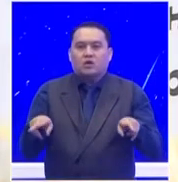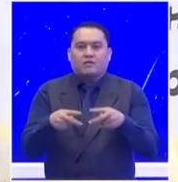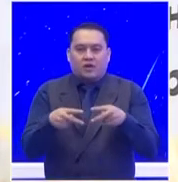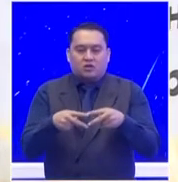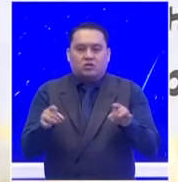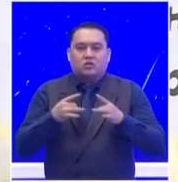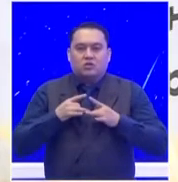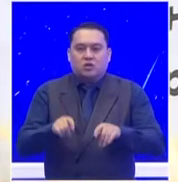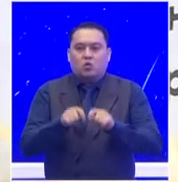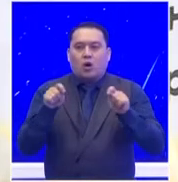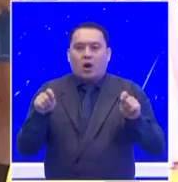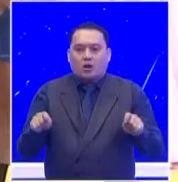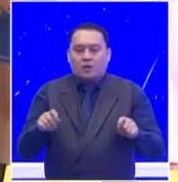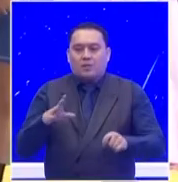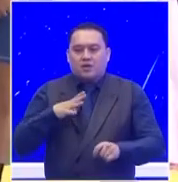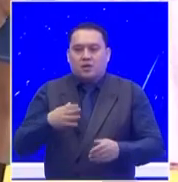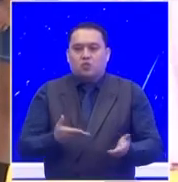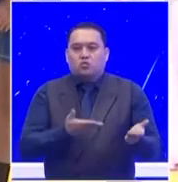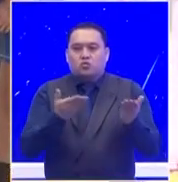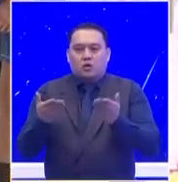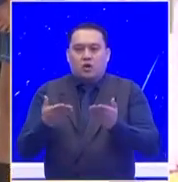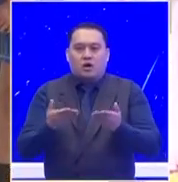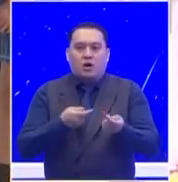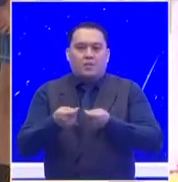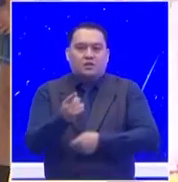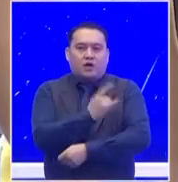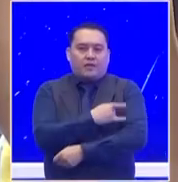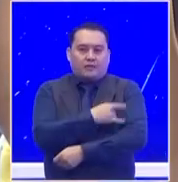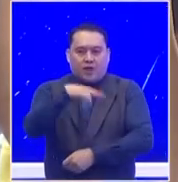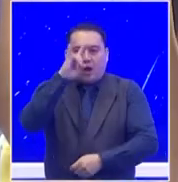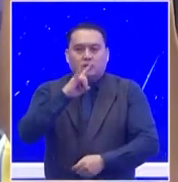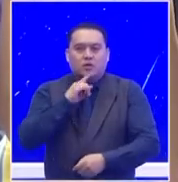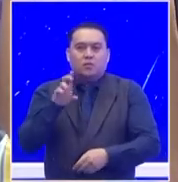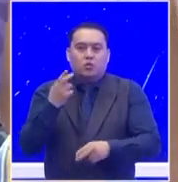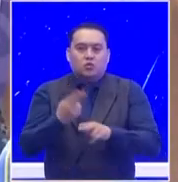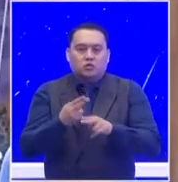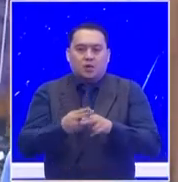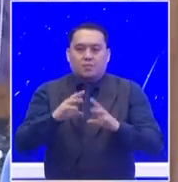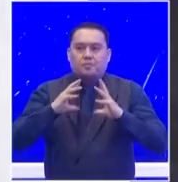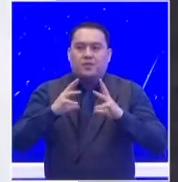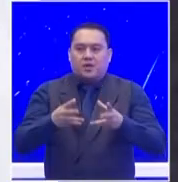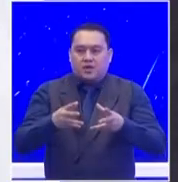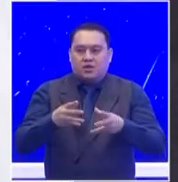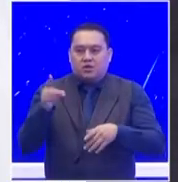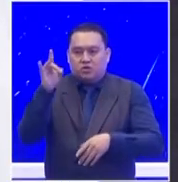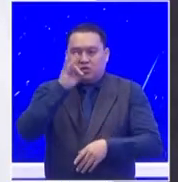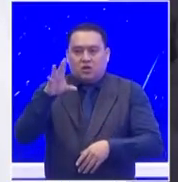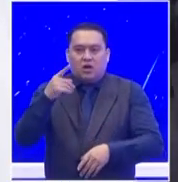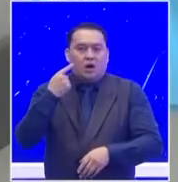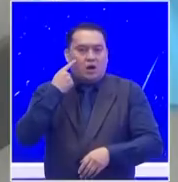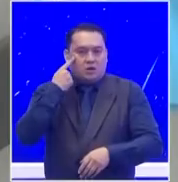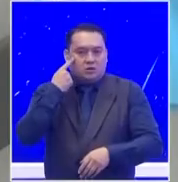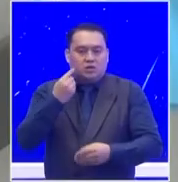На торжественной церемонии открытия спортсменов приветствовал бывший капитан команды сборной Казахстана, бронзовый призер чемпионата мира и неоднократный призер азиатских